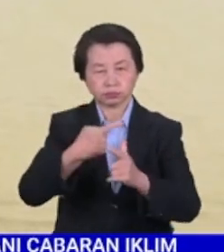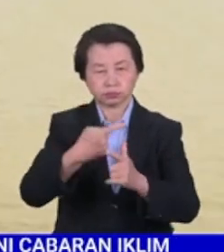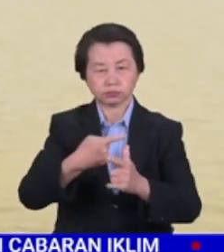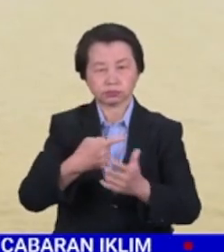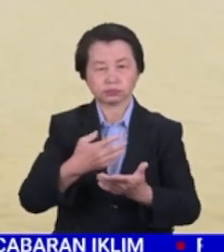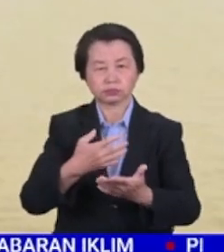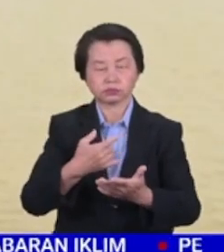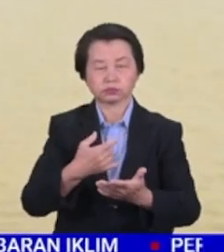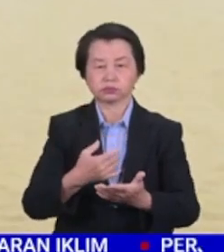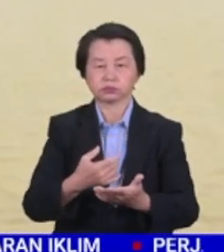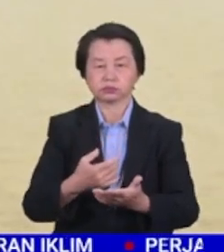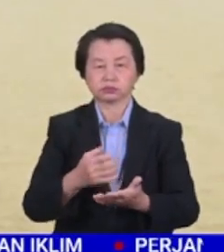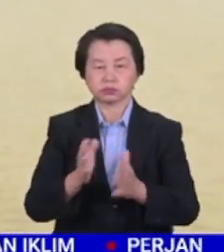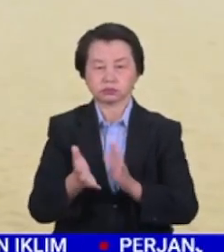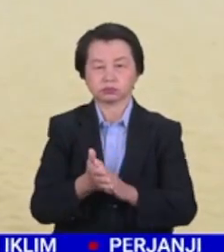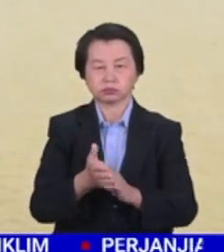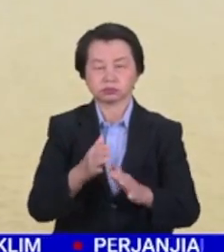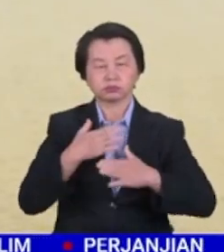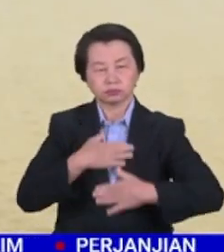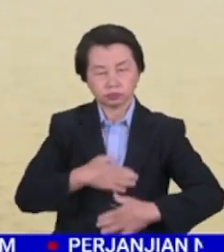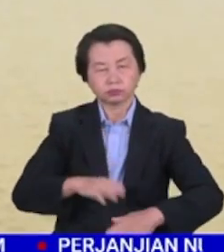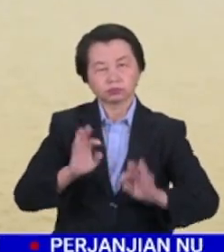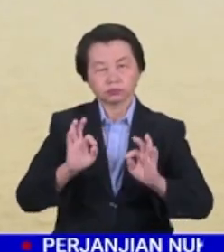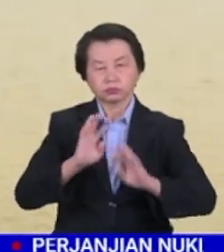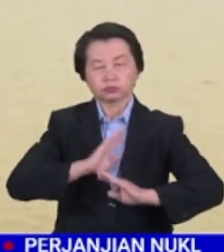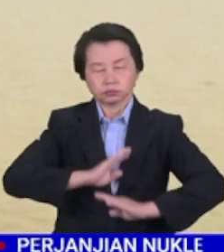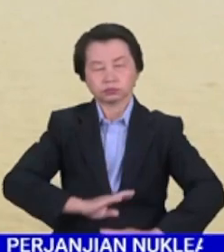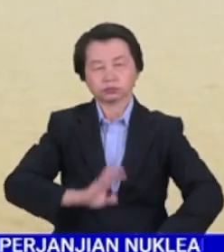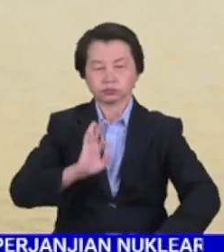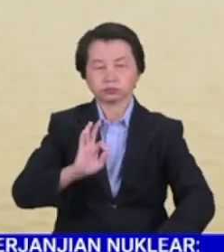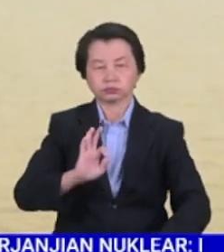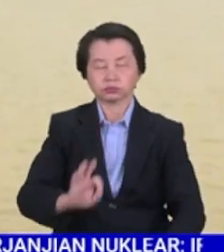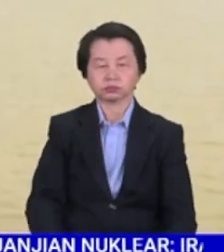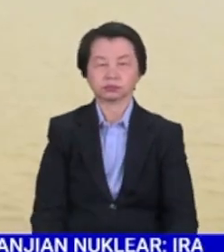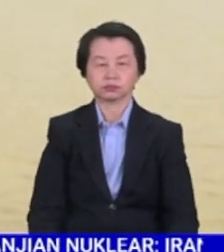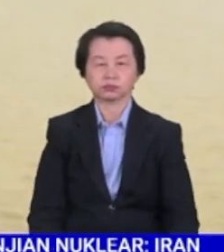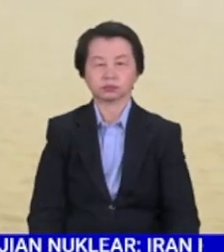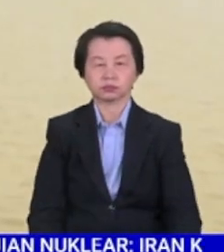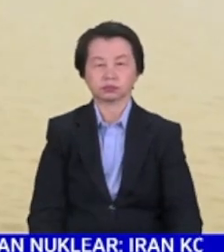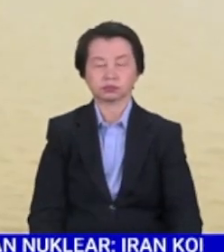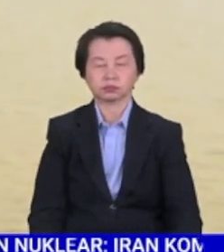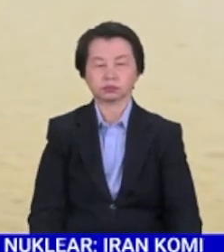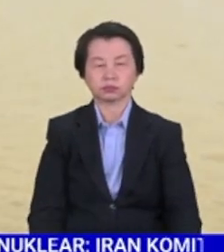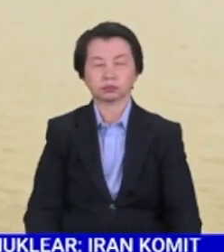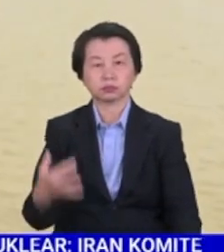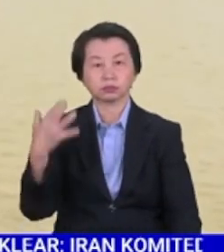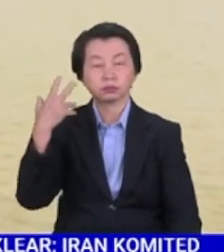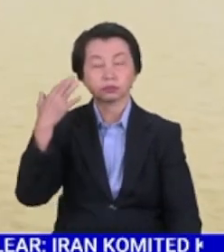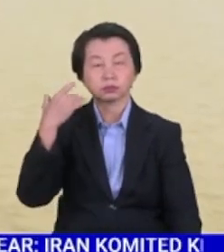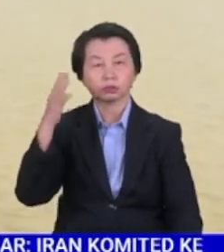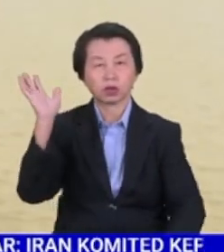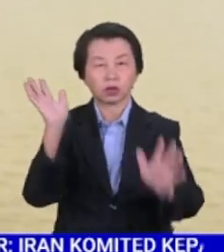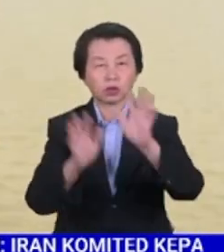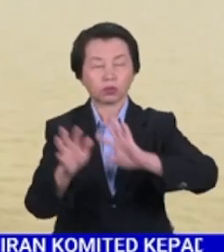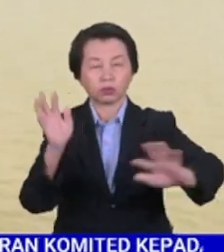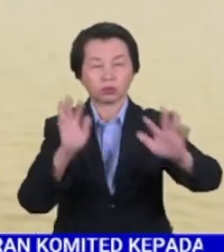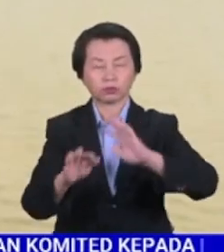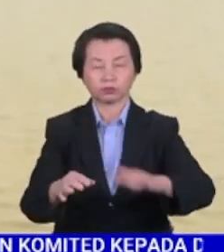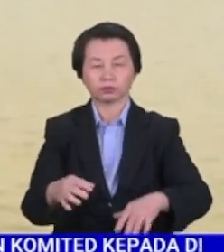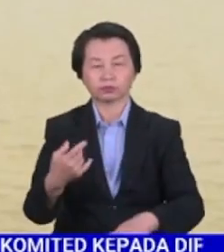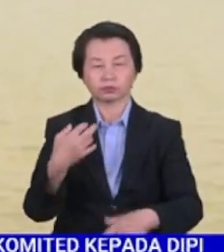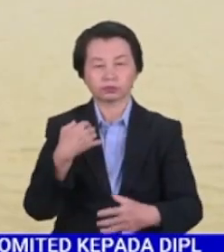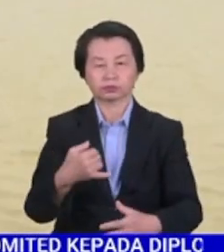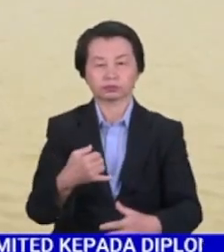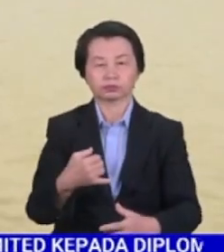sikit sebanyak kan. Jadi melegakan sikit. Jadi saya ingat itu amat baiklah bagi petani-petani kita. Di samping kita sekarang ni tengah